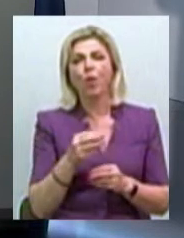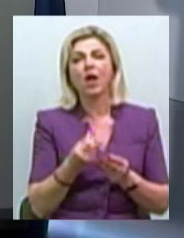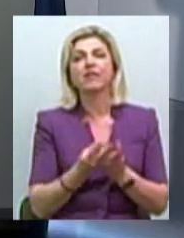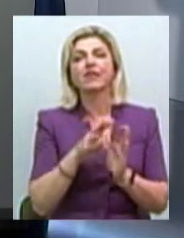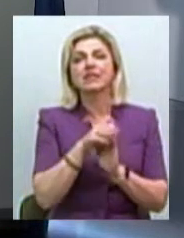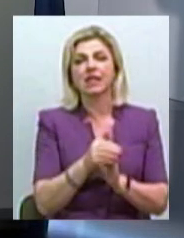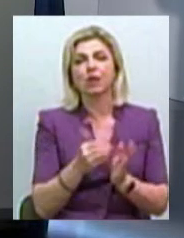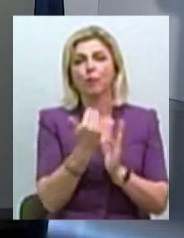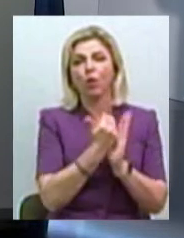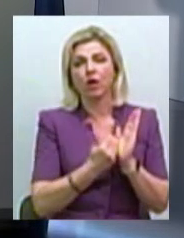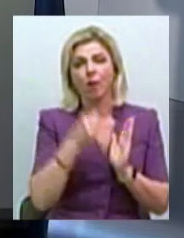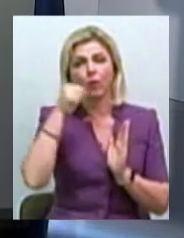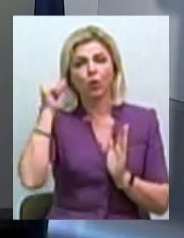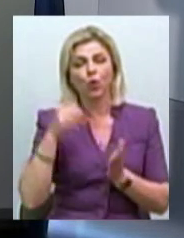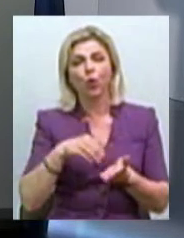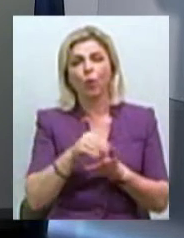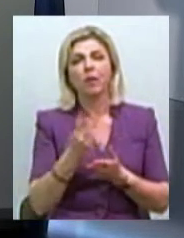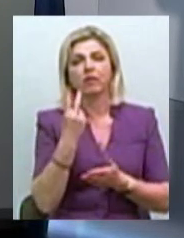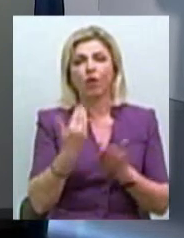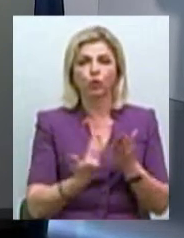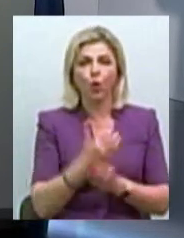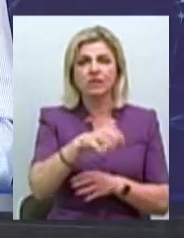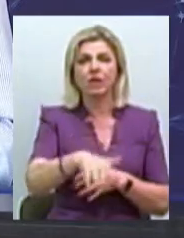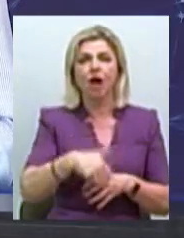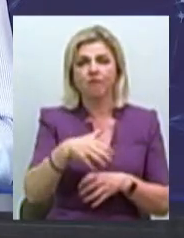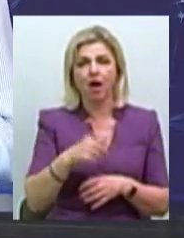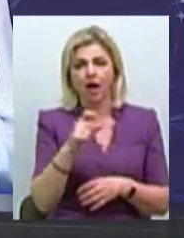в минулому році купити два нових екскаватори